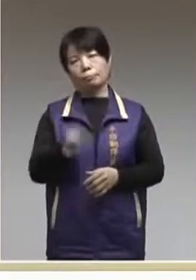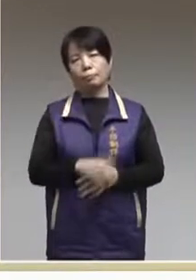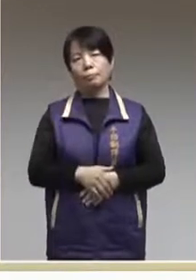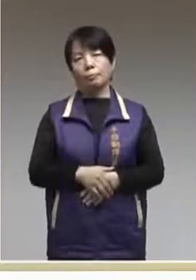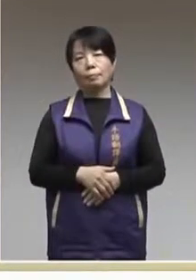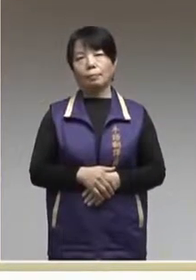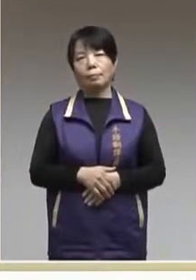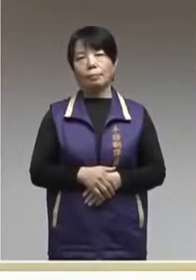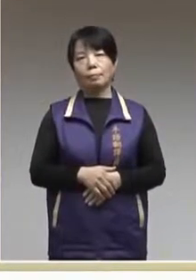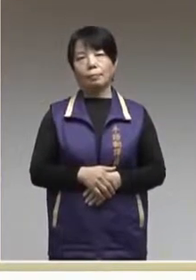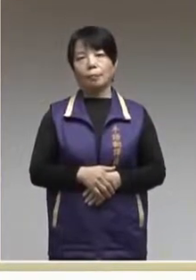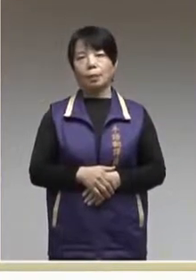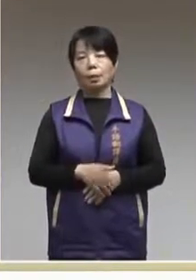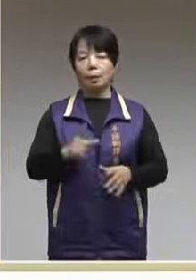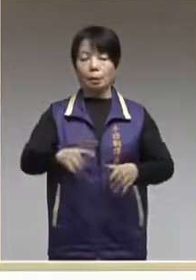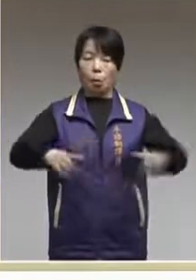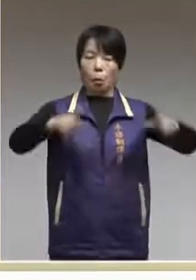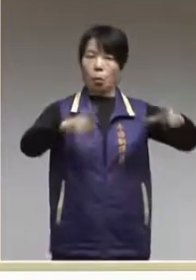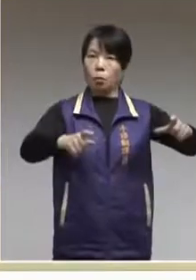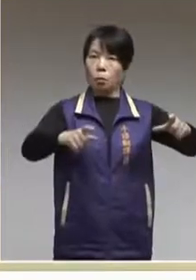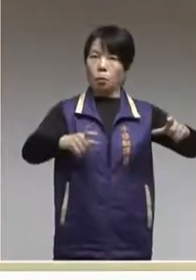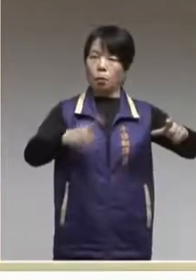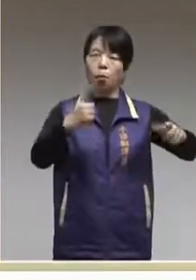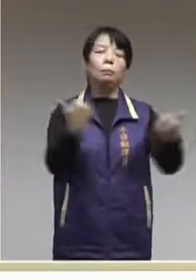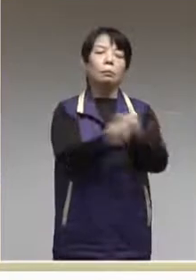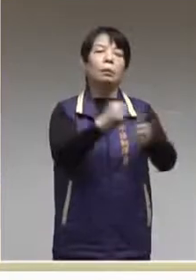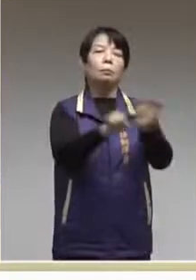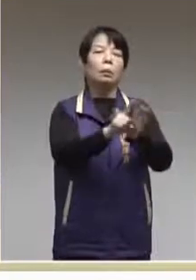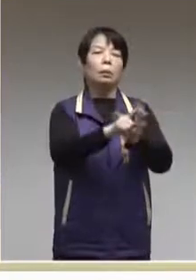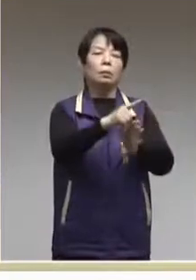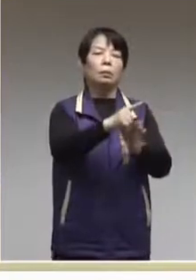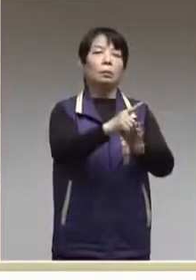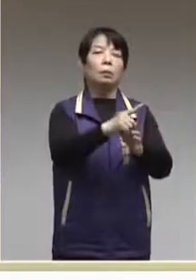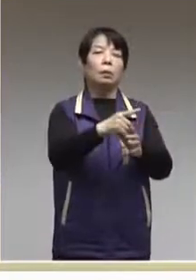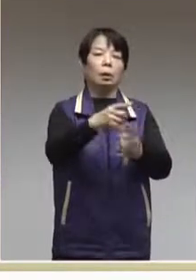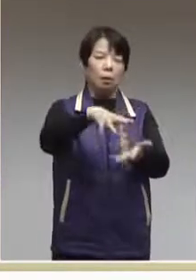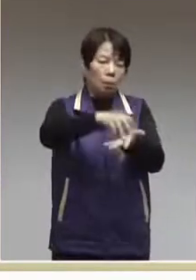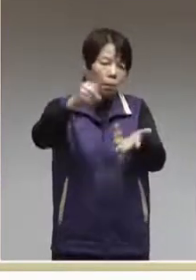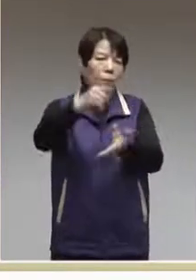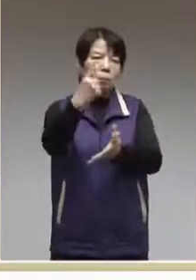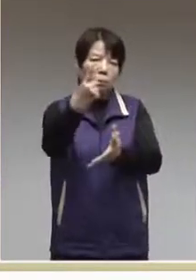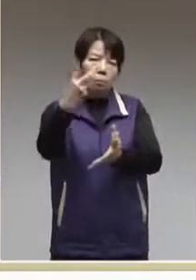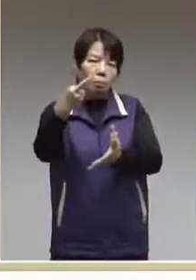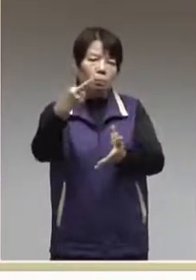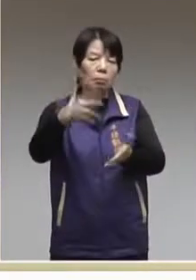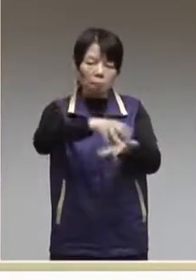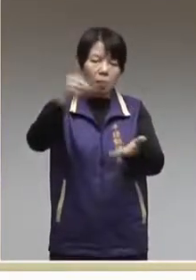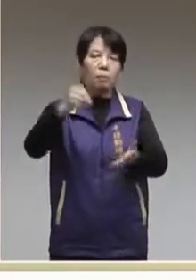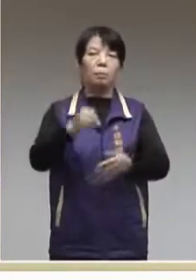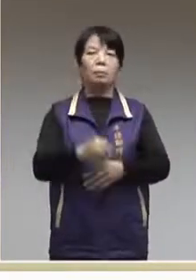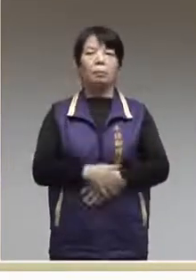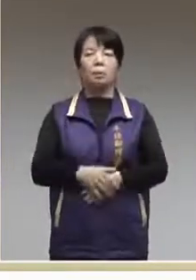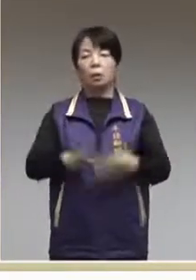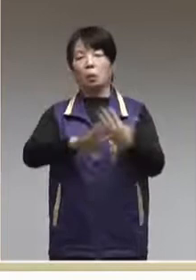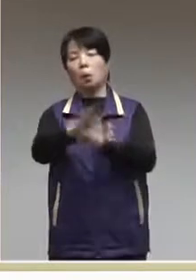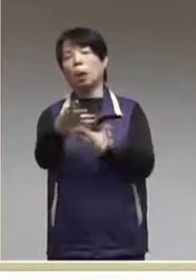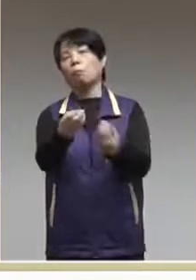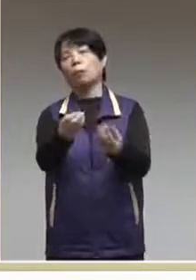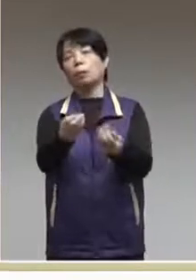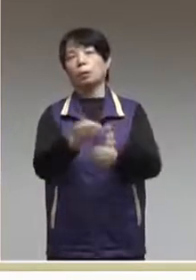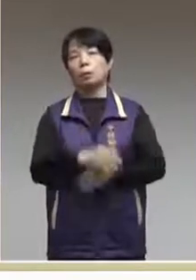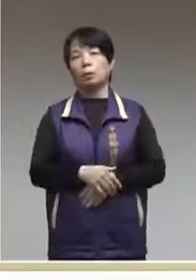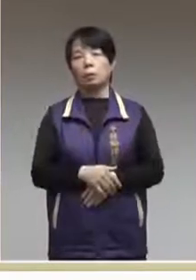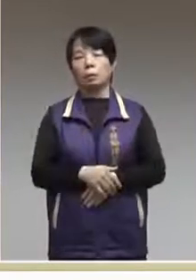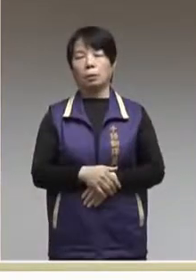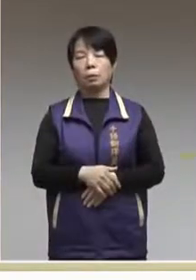个一桌可能有一个代表或两个代表，就是直接扫 QR code， 其他的人大概就会比较没有去